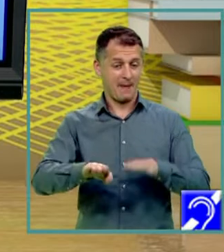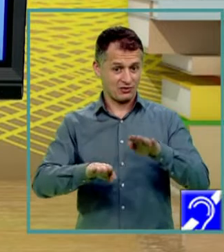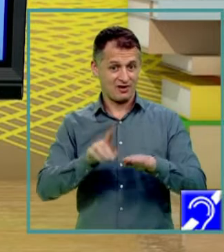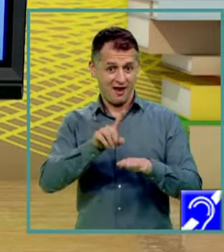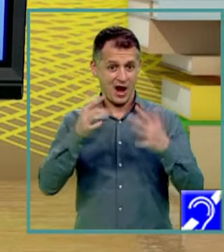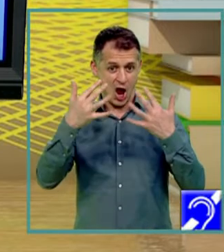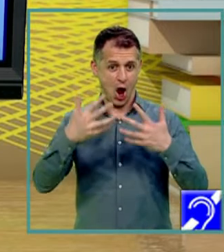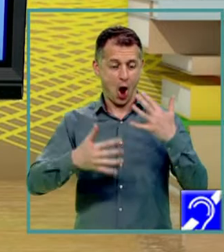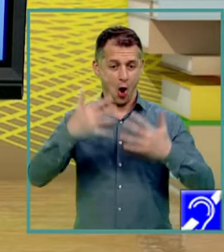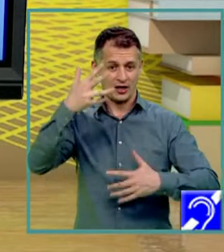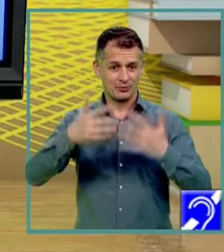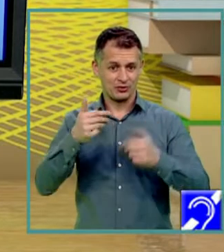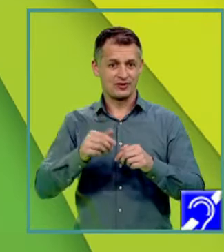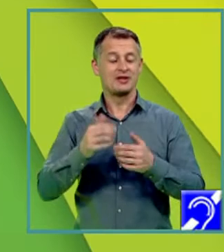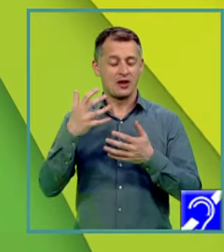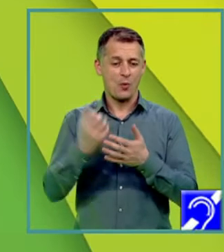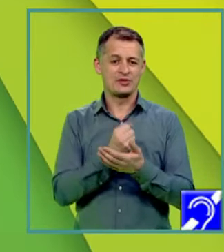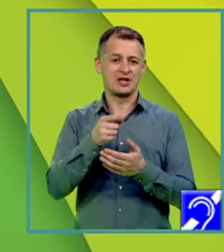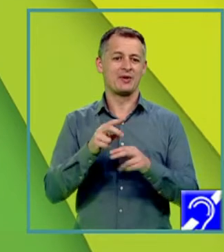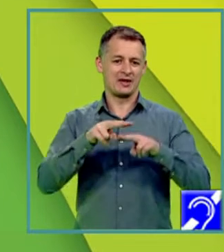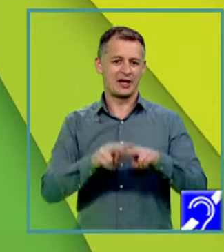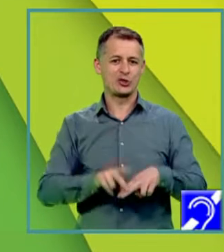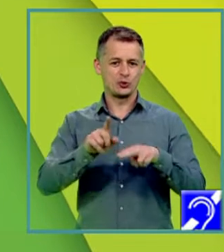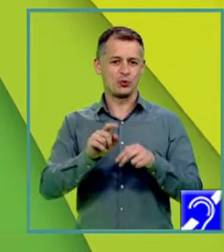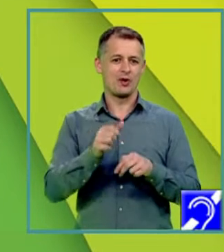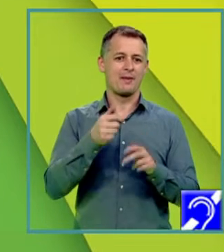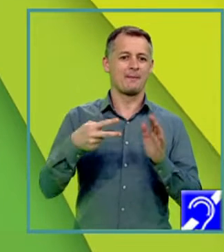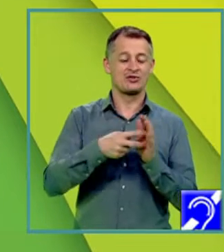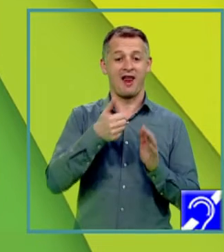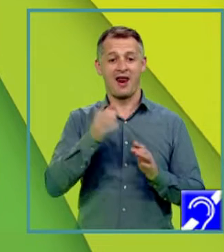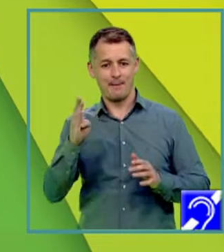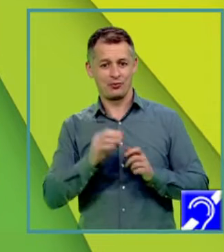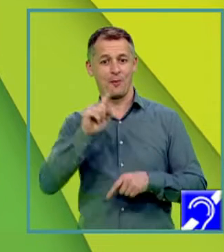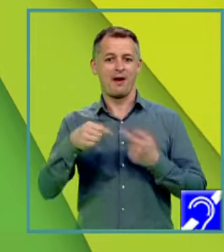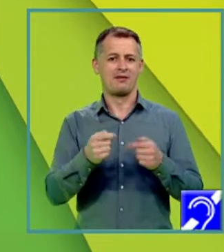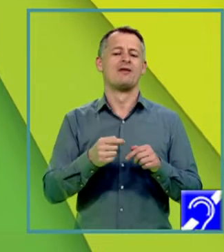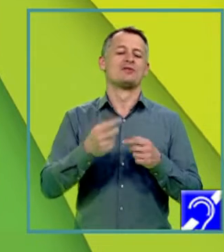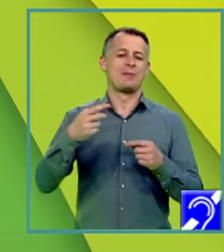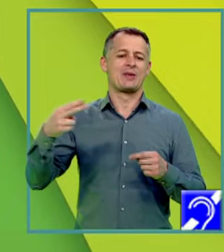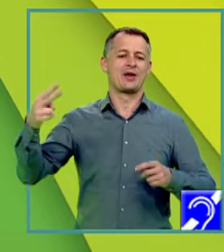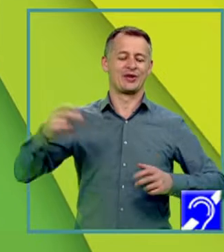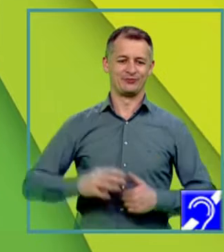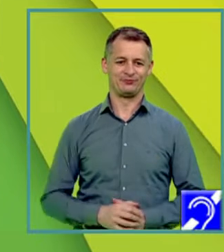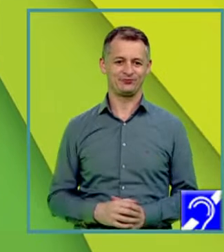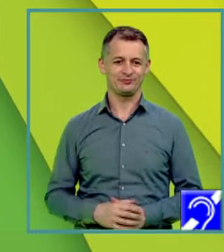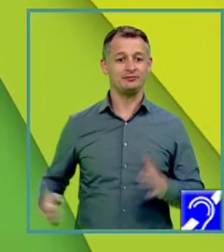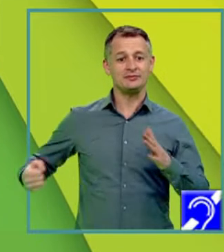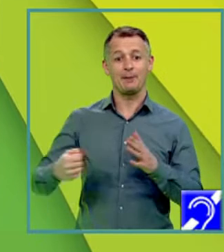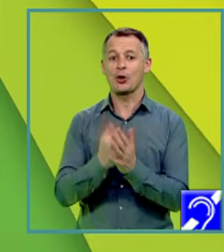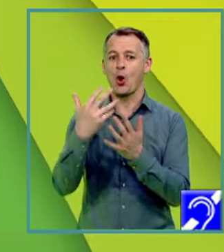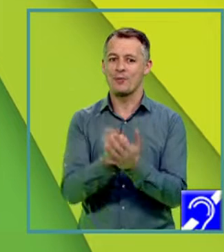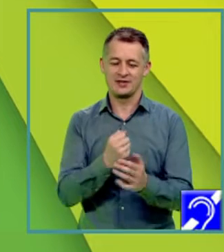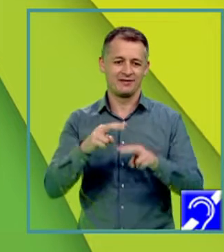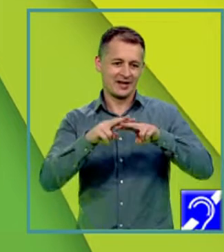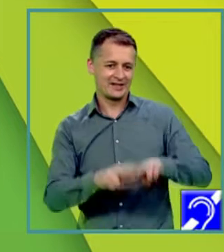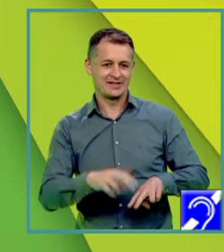reține restul împărțirii lui a la b apoi reținem restul împărțirii lui Belarus și așa mai departe până se obține un